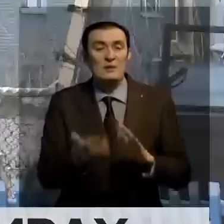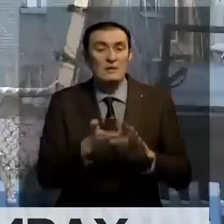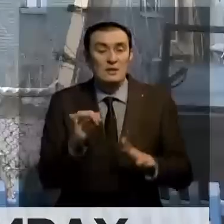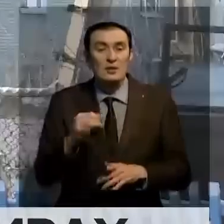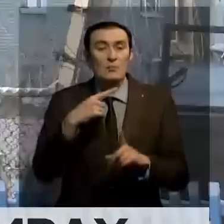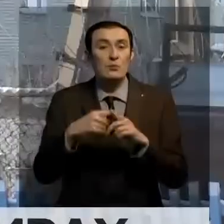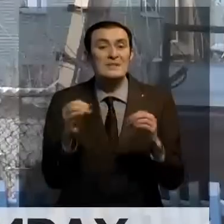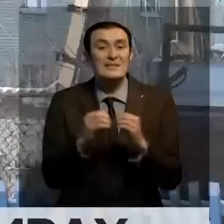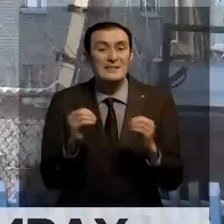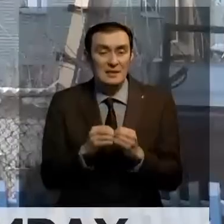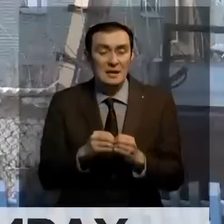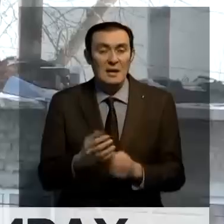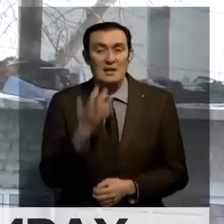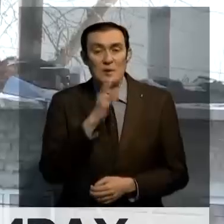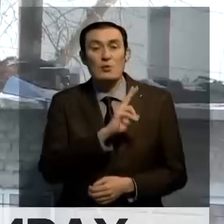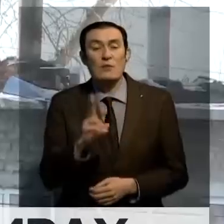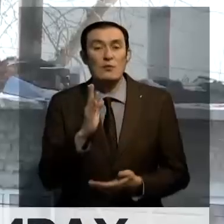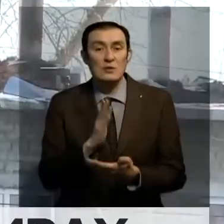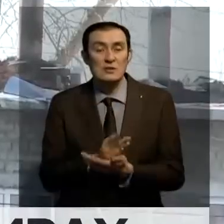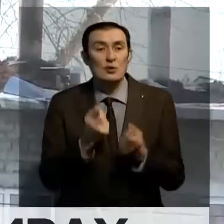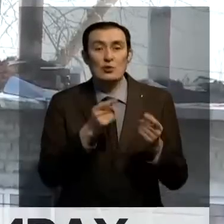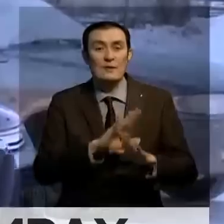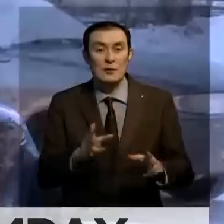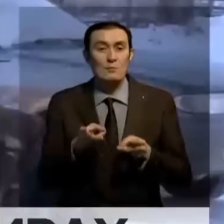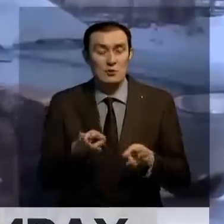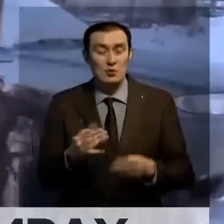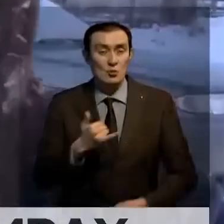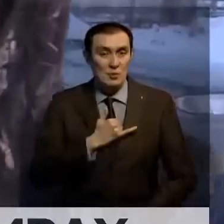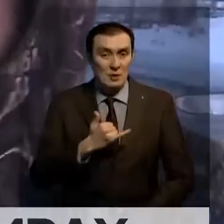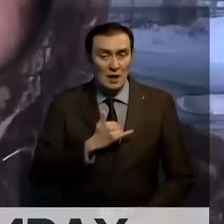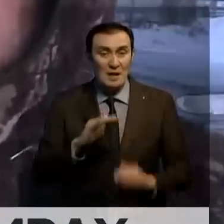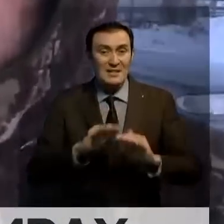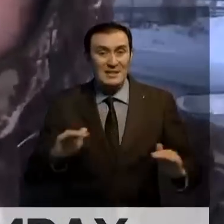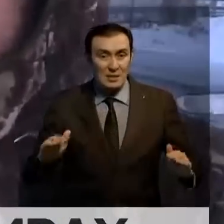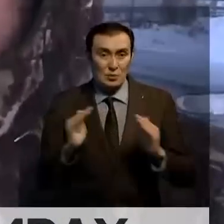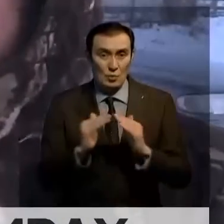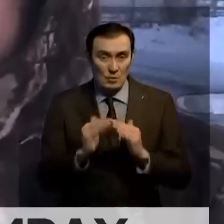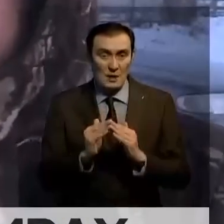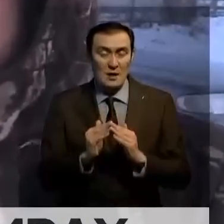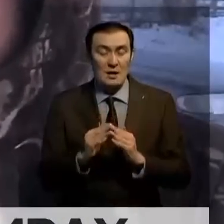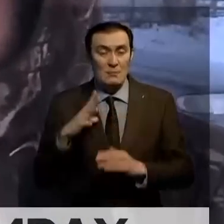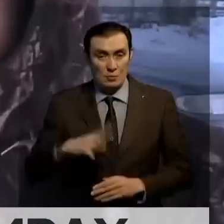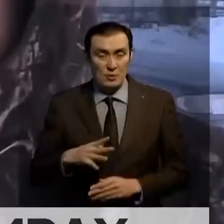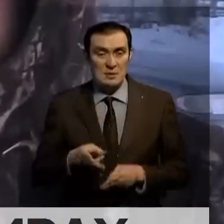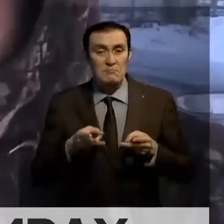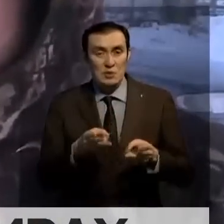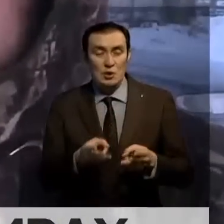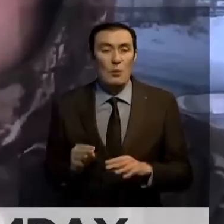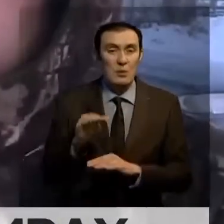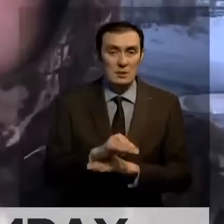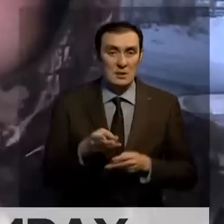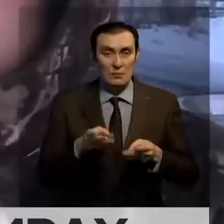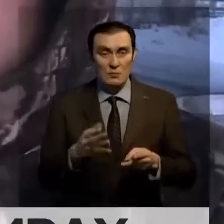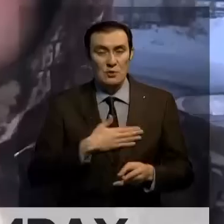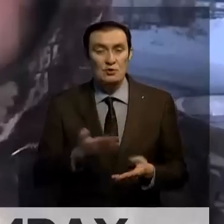до плюс 10. Теплее у тех, кто не выкинул печки. У меня дети маленькие, приходится топить печку, потому что